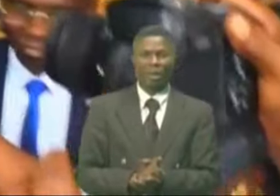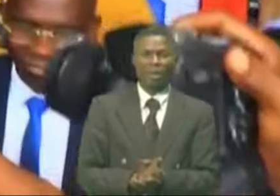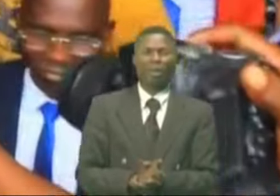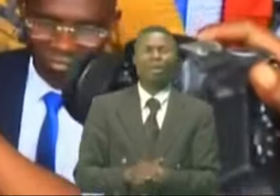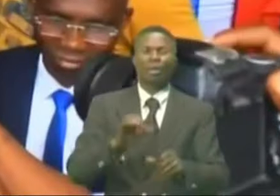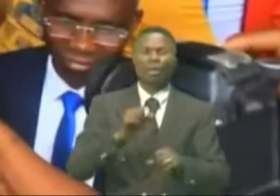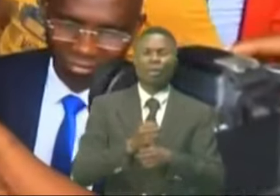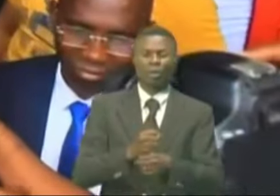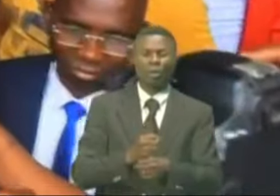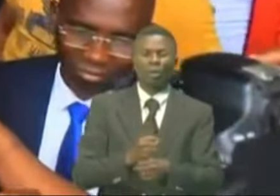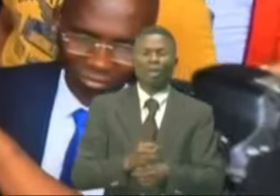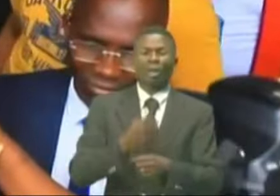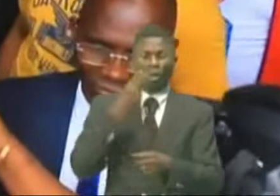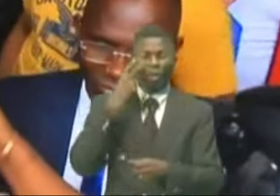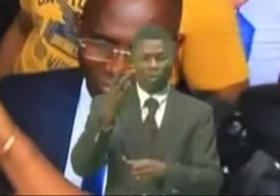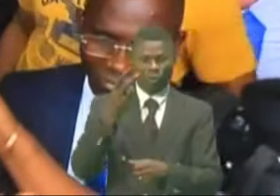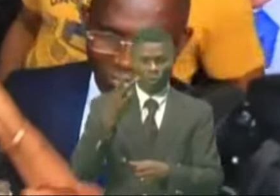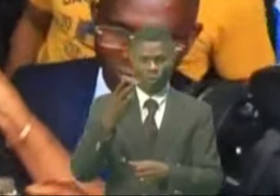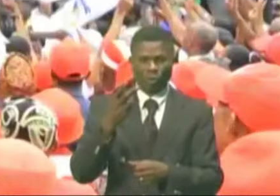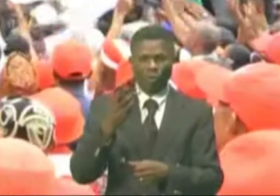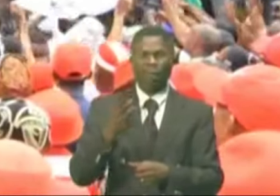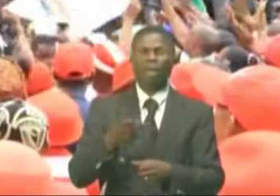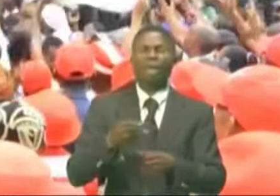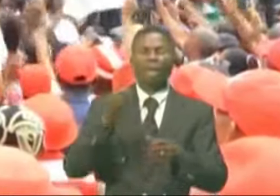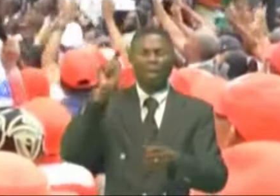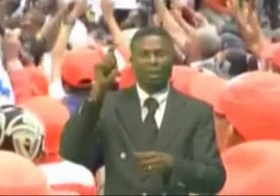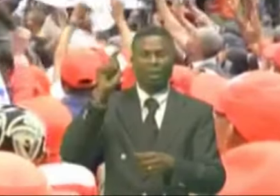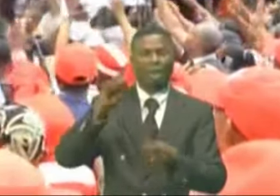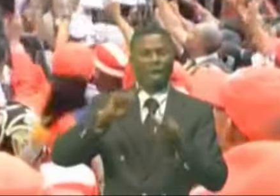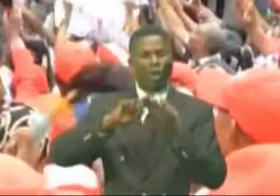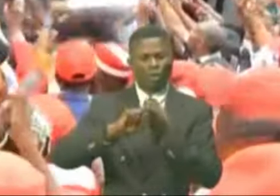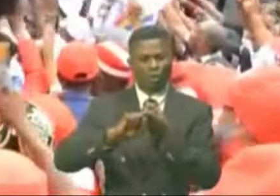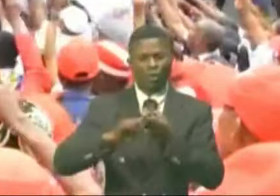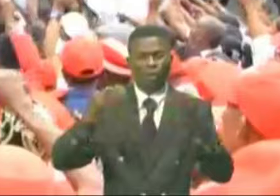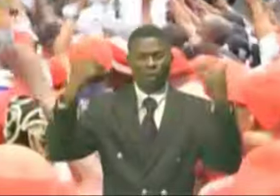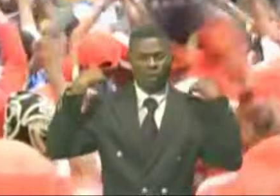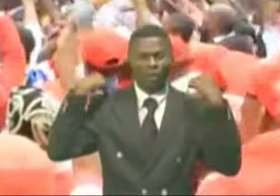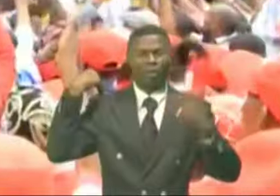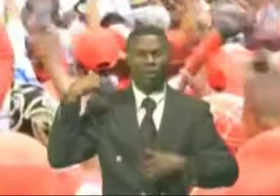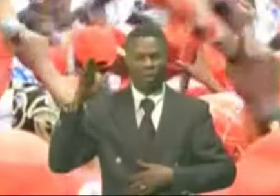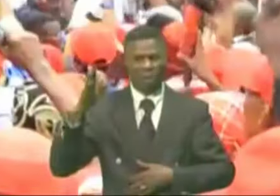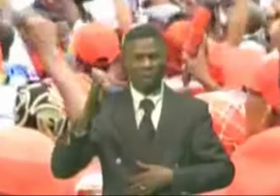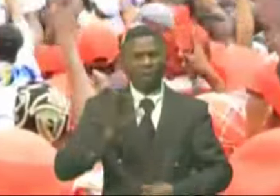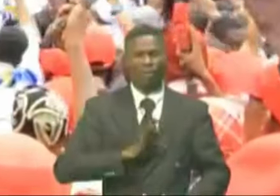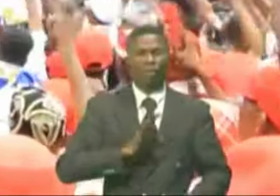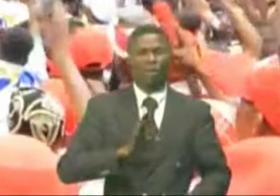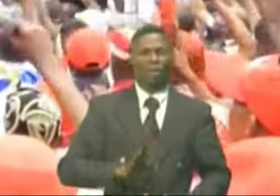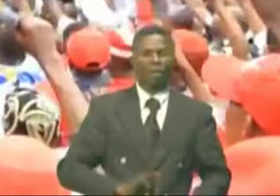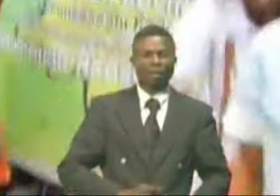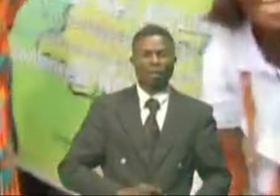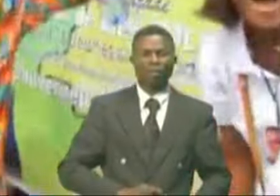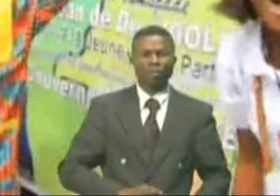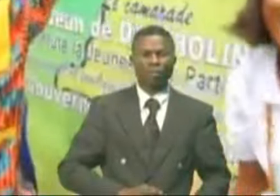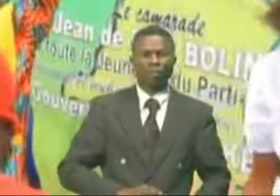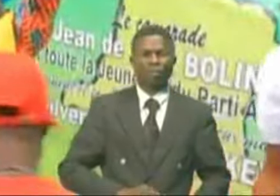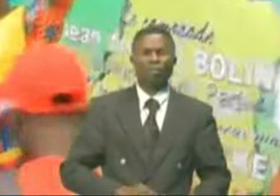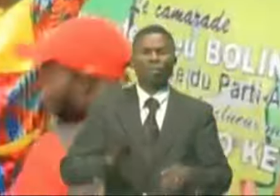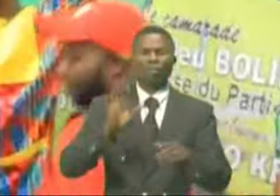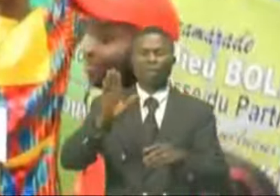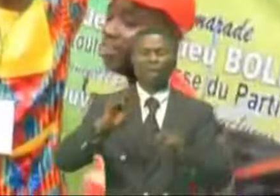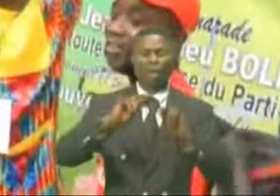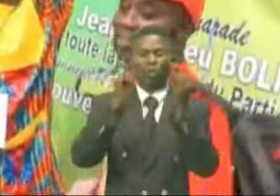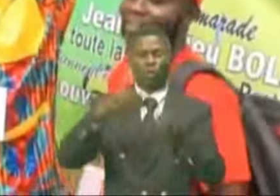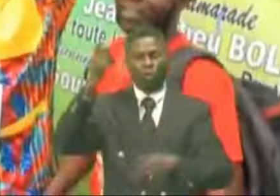score de 10 voix sur 17 témoignent sa gratitude au chef de l'État, Félix Antoine Tshisekedi, et leur